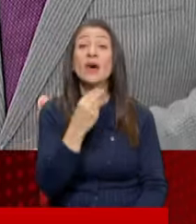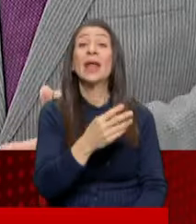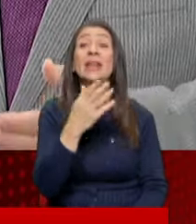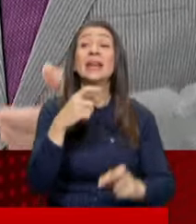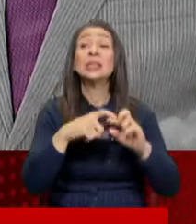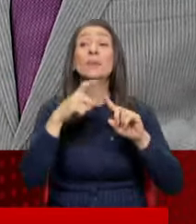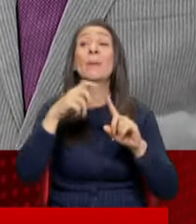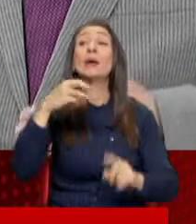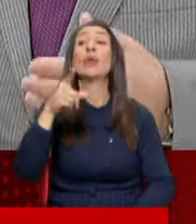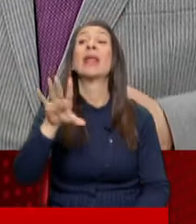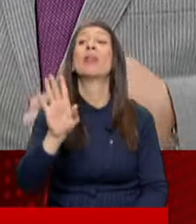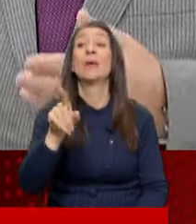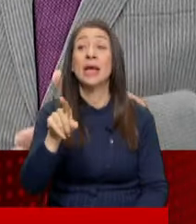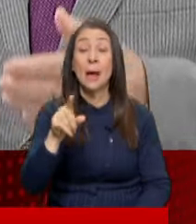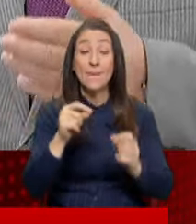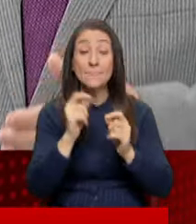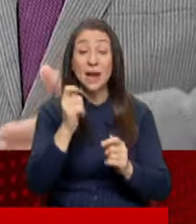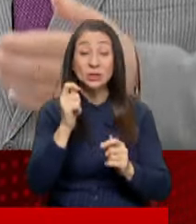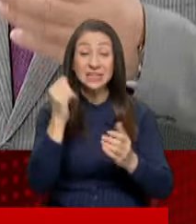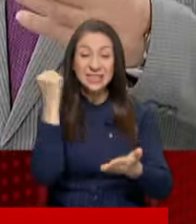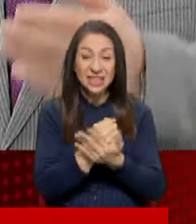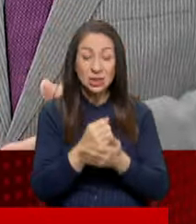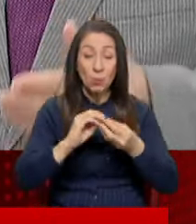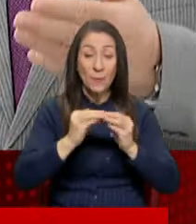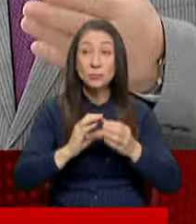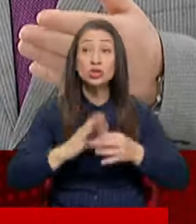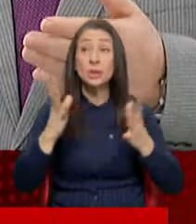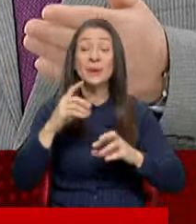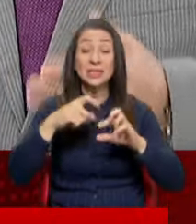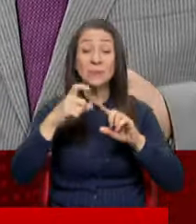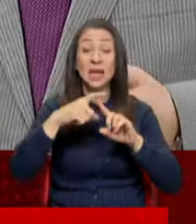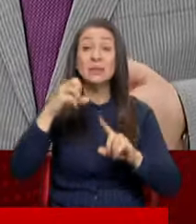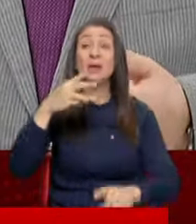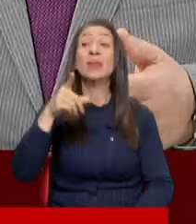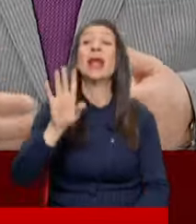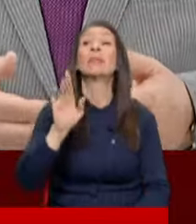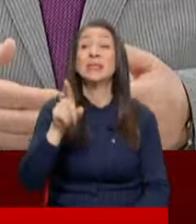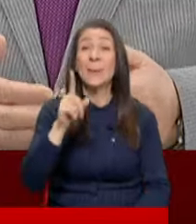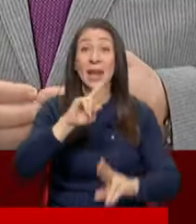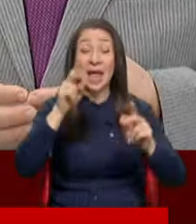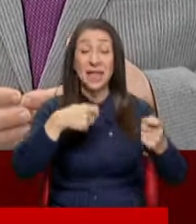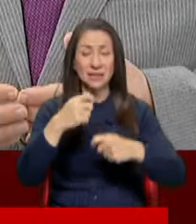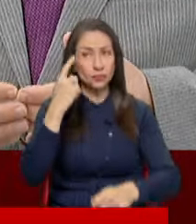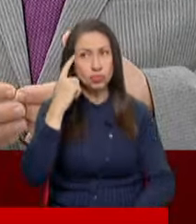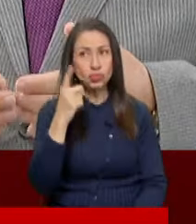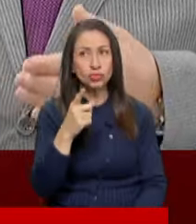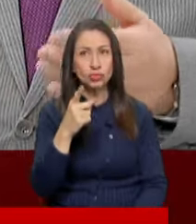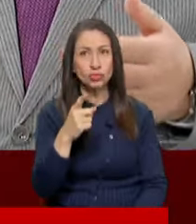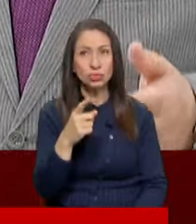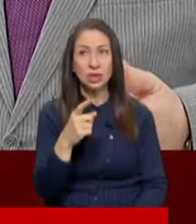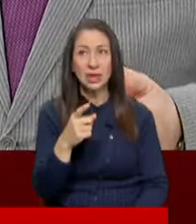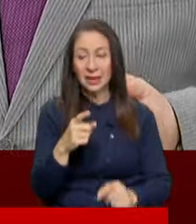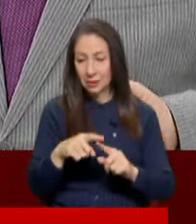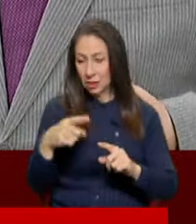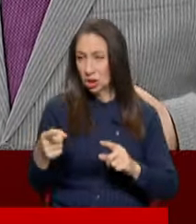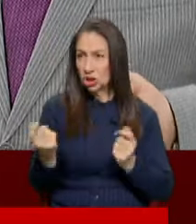Tayyip Erdoğan değil miydi Bağkur tescil problemini çözeceğim diyen Recep Tayyip Erdoğan değil miydi bir esnaf düşün çözülmedi ama